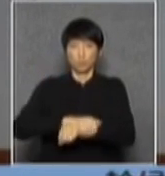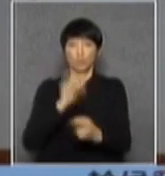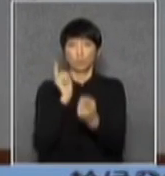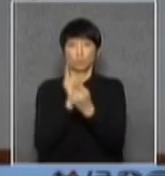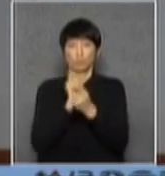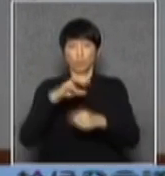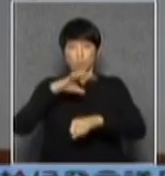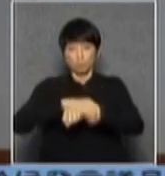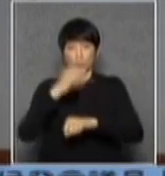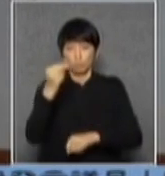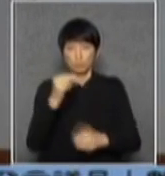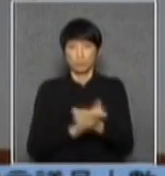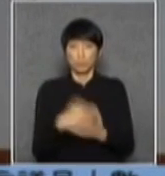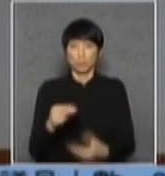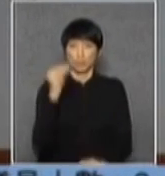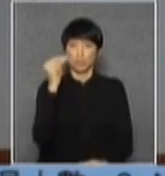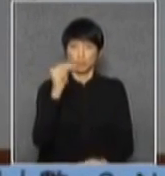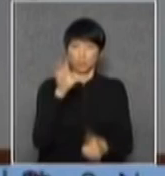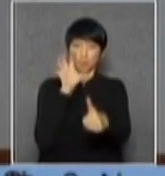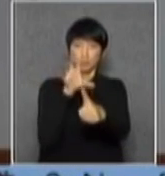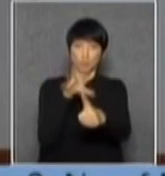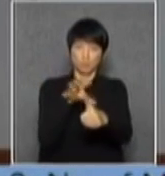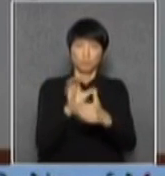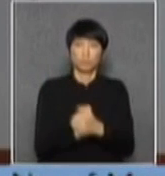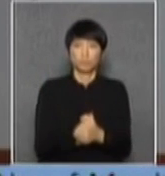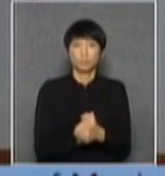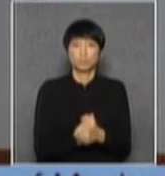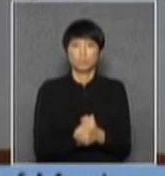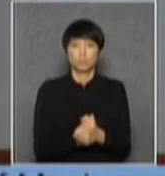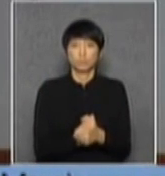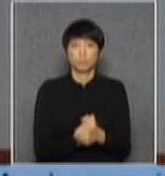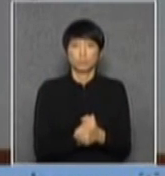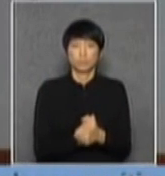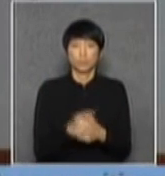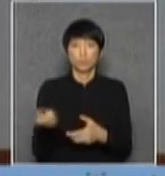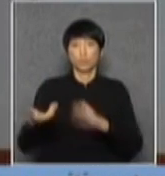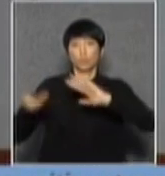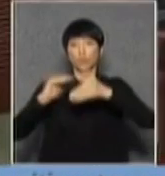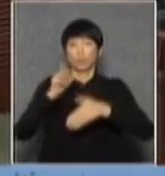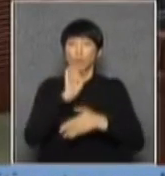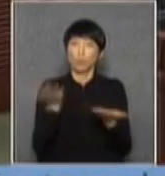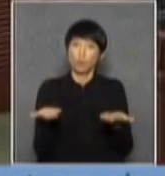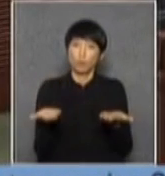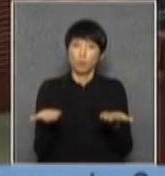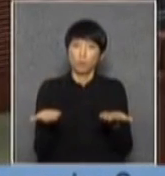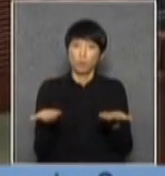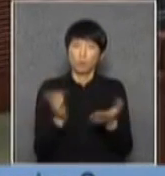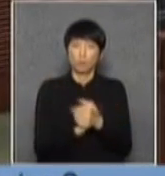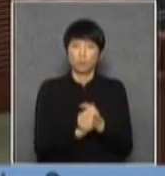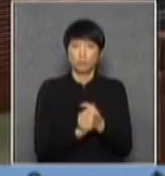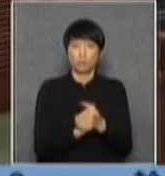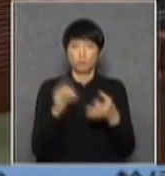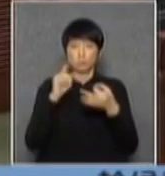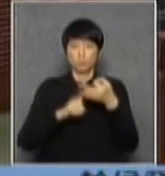我今日都七次嘅鬧咗。喂，有冇反應？諸葛亮去鬧一個